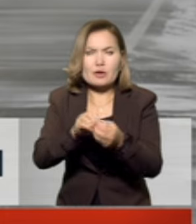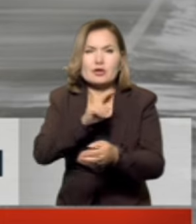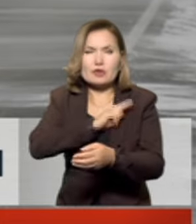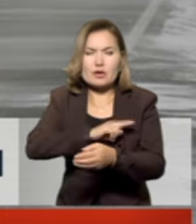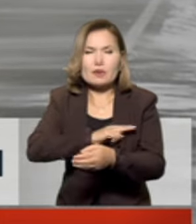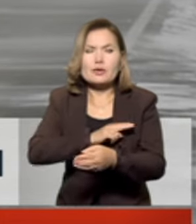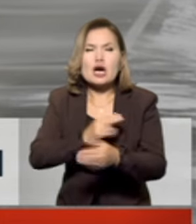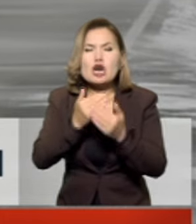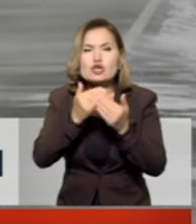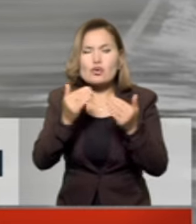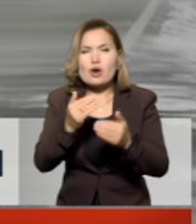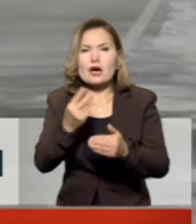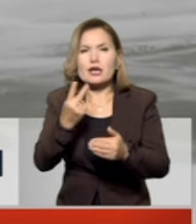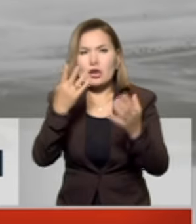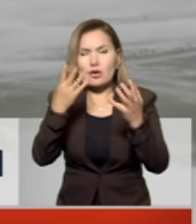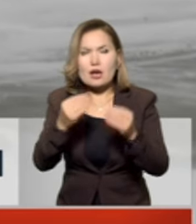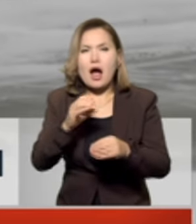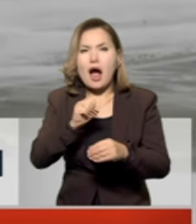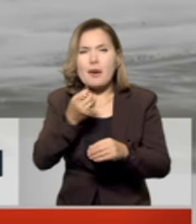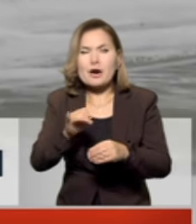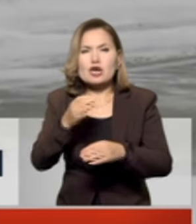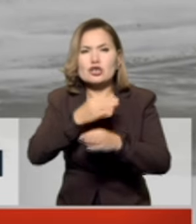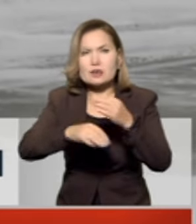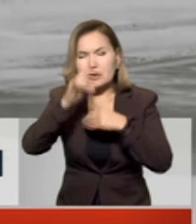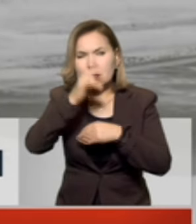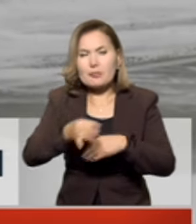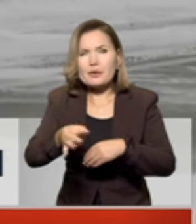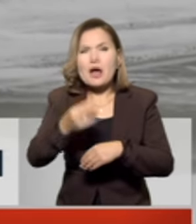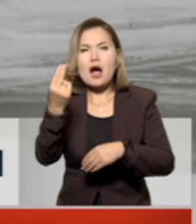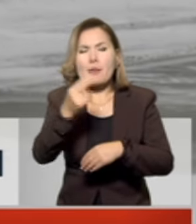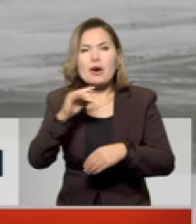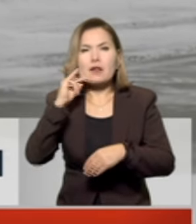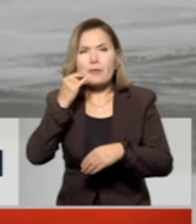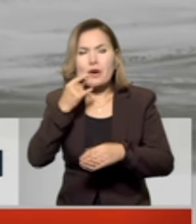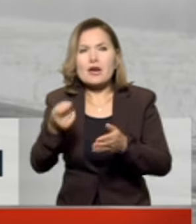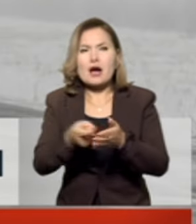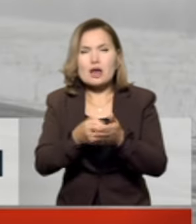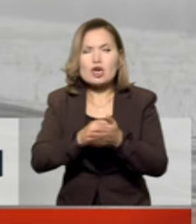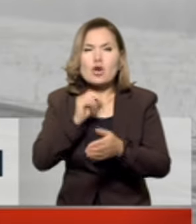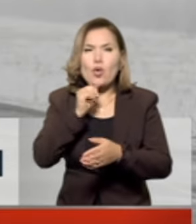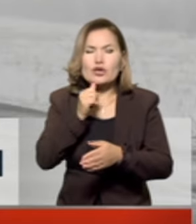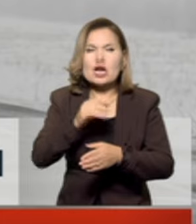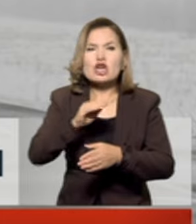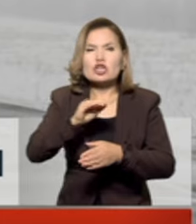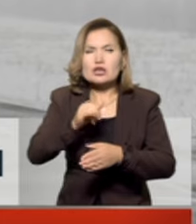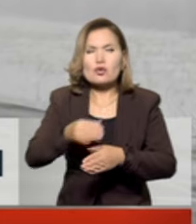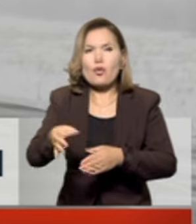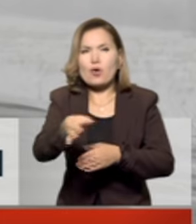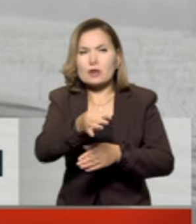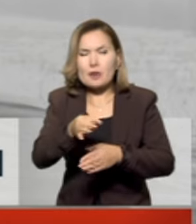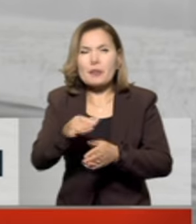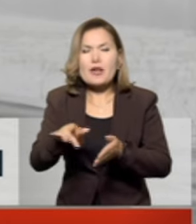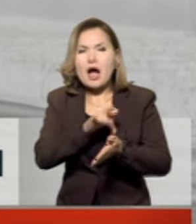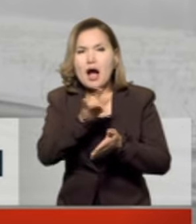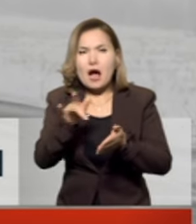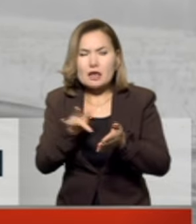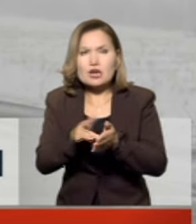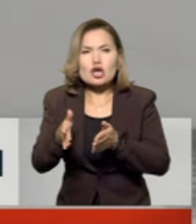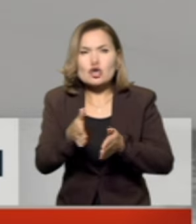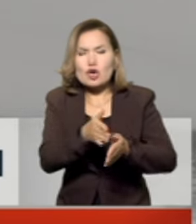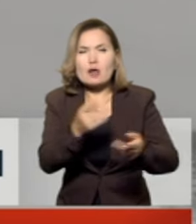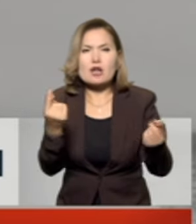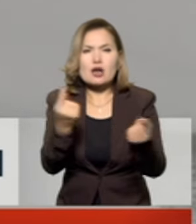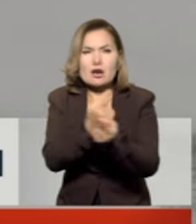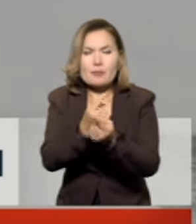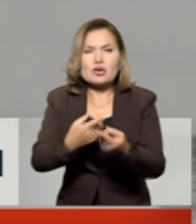Соңғы екі күнді Абай, Шығыс Қазақстан облысы, Ақмола, Қарағанды, Павлодар, Қостанай, Жетісу облыстарында қала аралық бірнеше жол